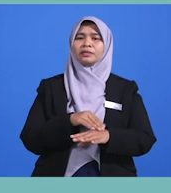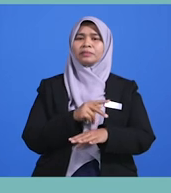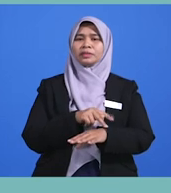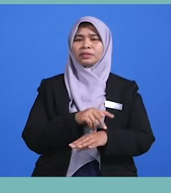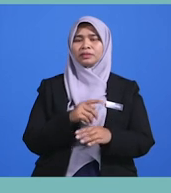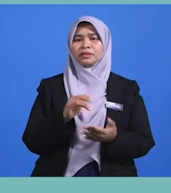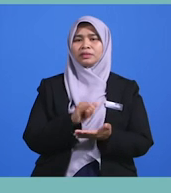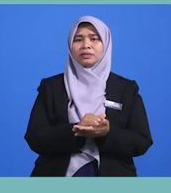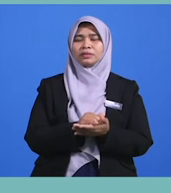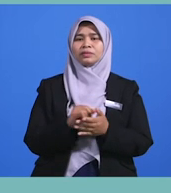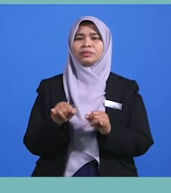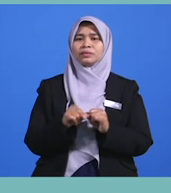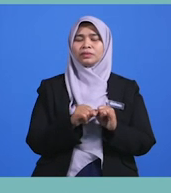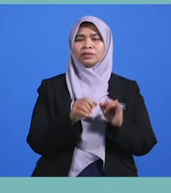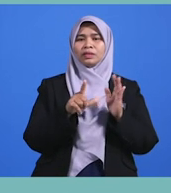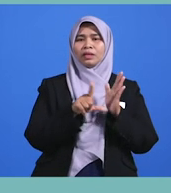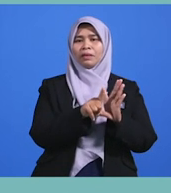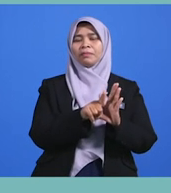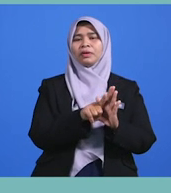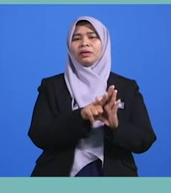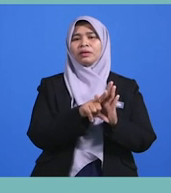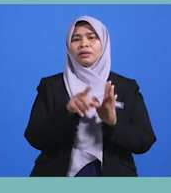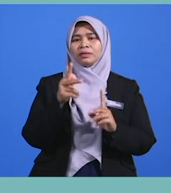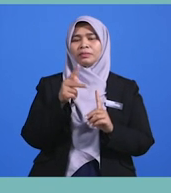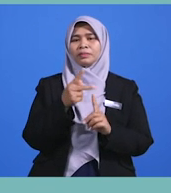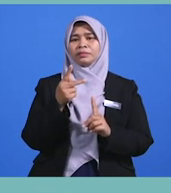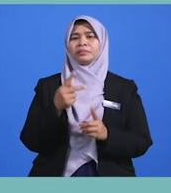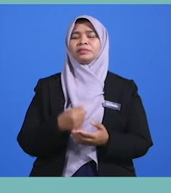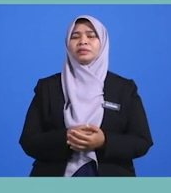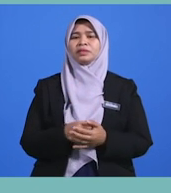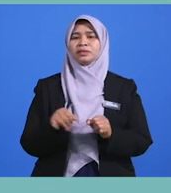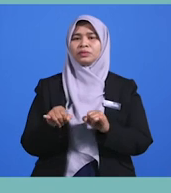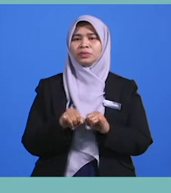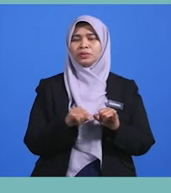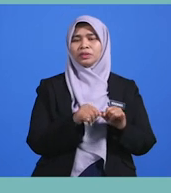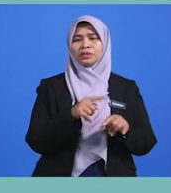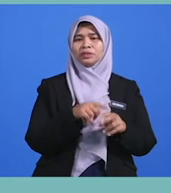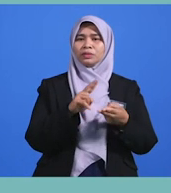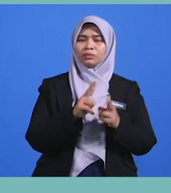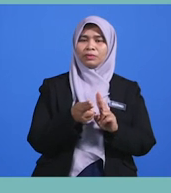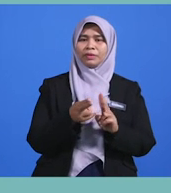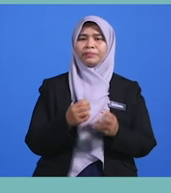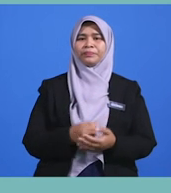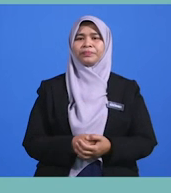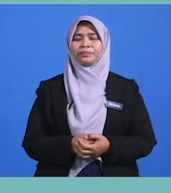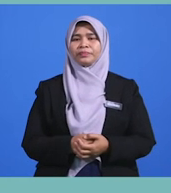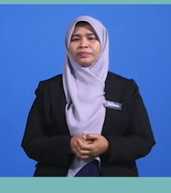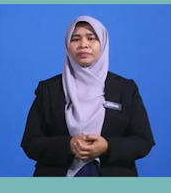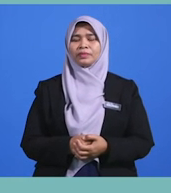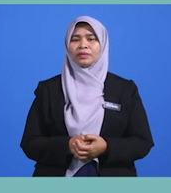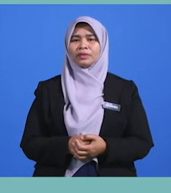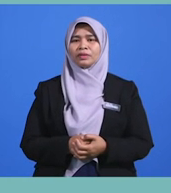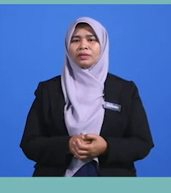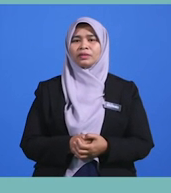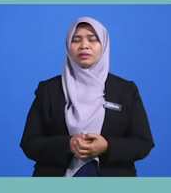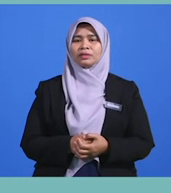juga lambang bagi negeri Pulau Pinang diubah kepada pokok pinang, manakala lambang bagi negeri Melaka pula digantikan dengan